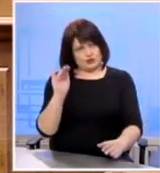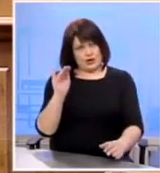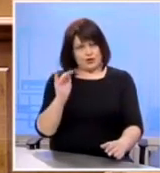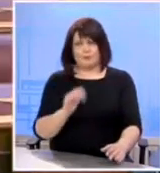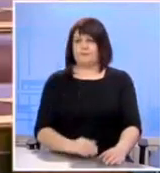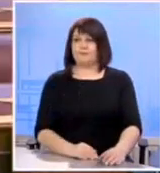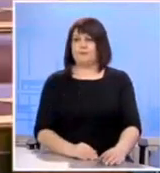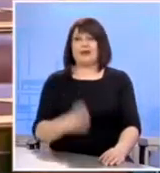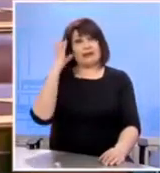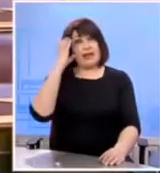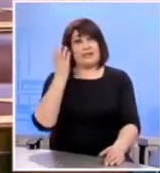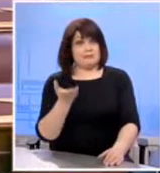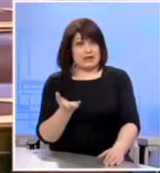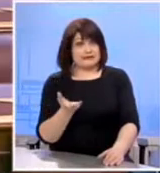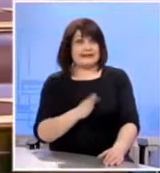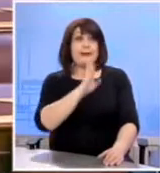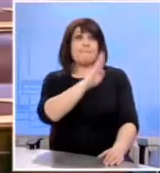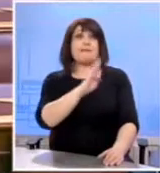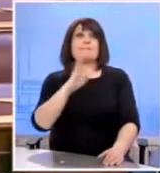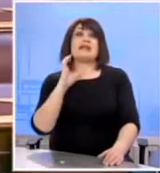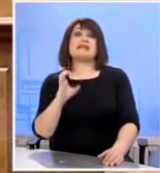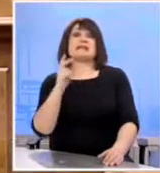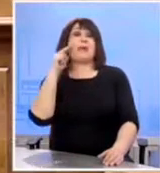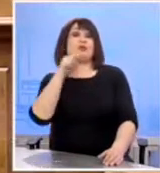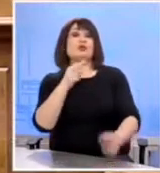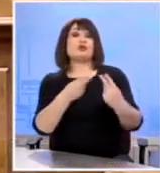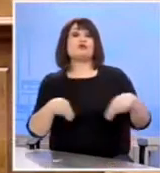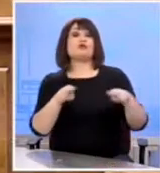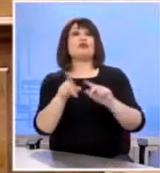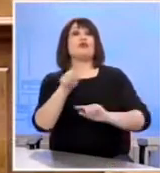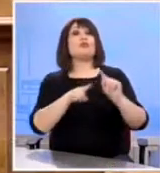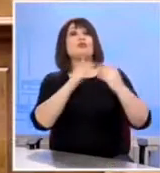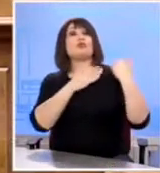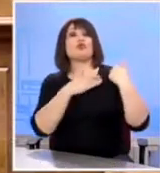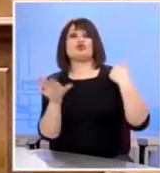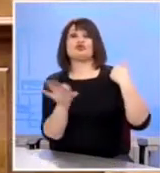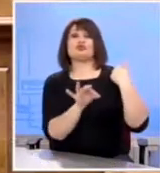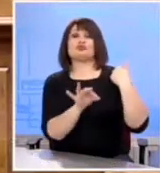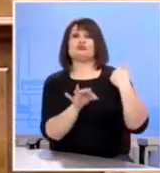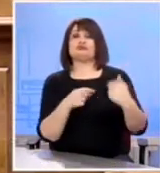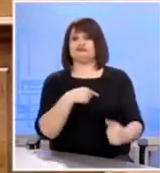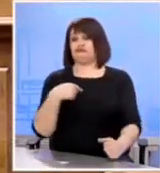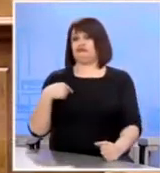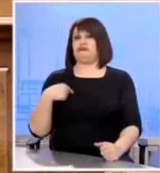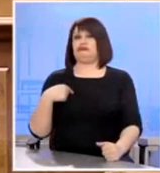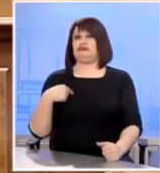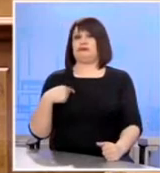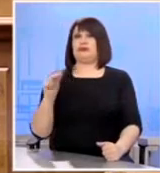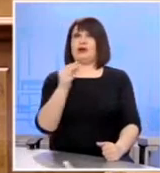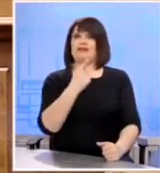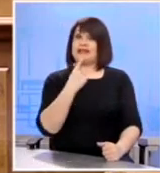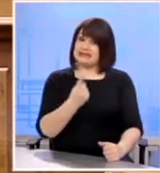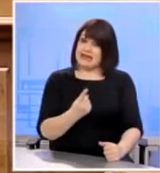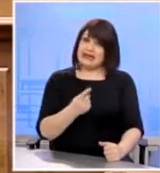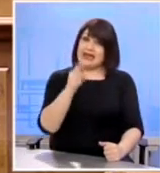Να θυμίσω μόνο ότι στο BBC το Εποπτικό Συμβούλιο διορίζεται από το Μονάρχη με γνώμη των βουλευτών, στη ΡΑΗ